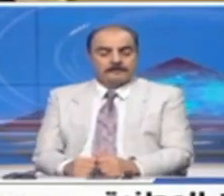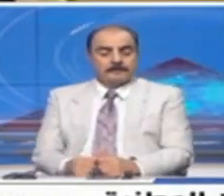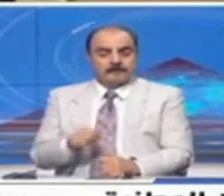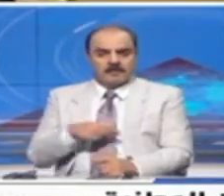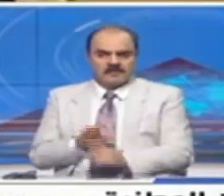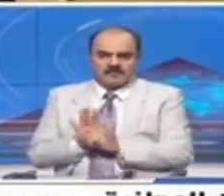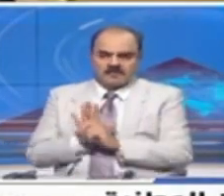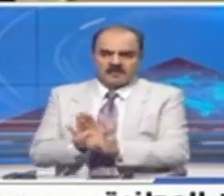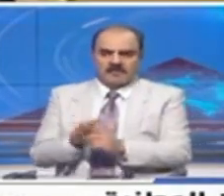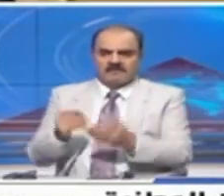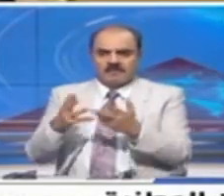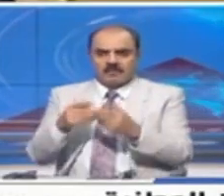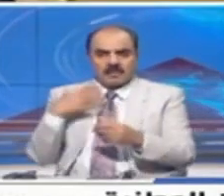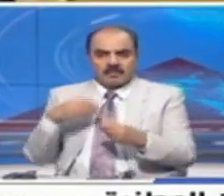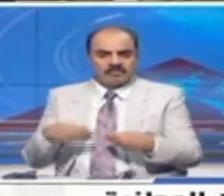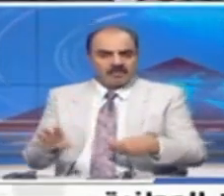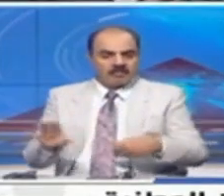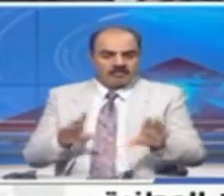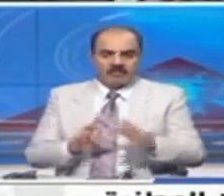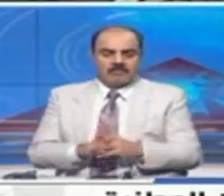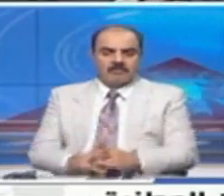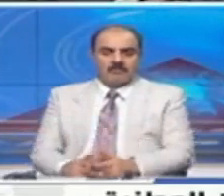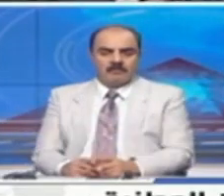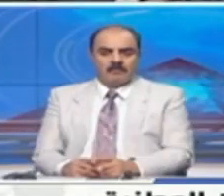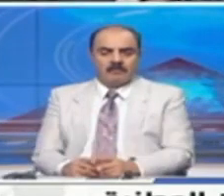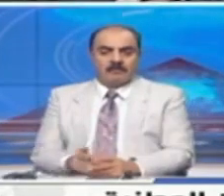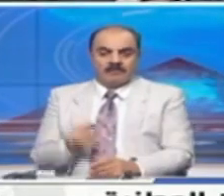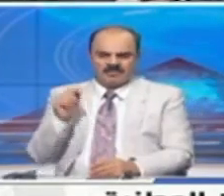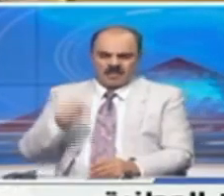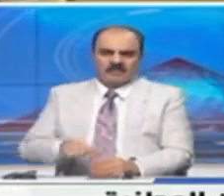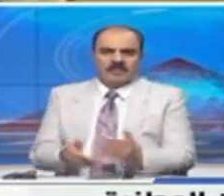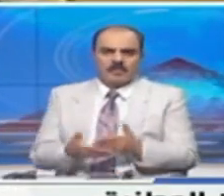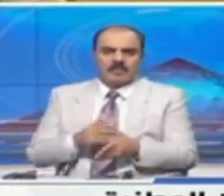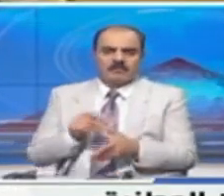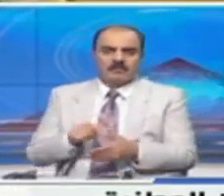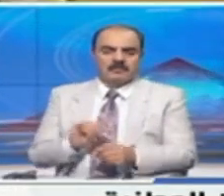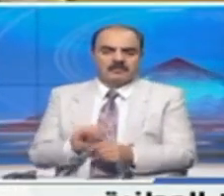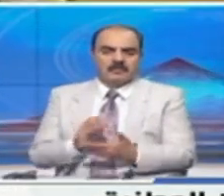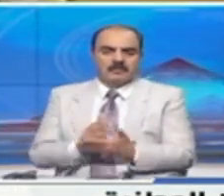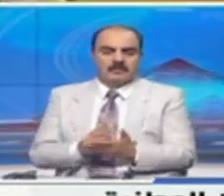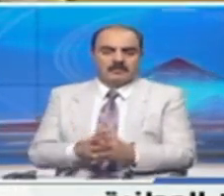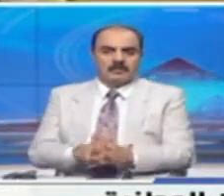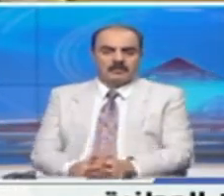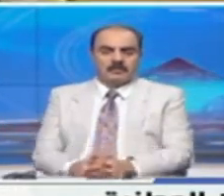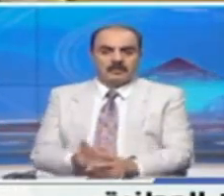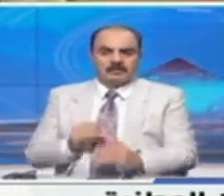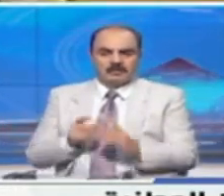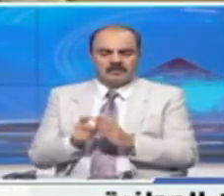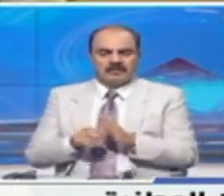وحماية الاقتصاد الكلي. قد حان الوقت الآن لنعيد الأمور